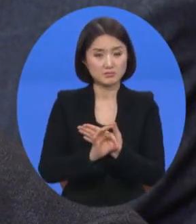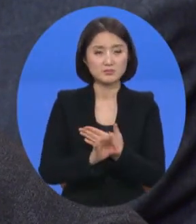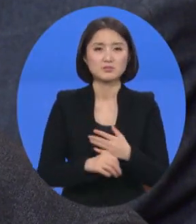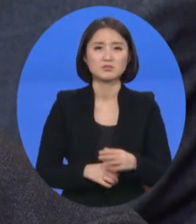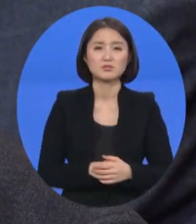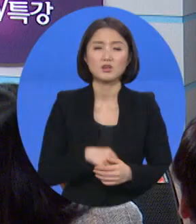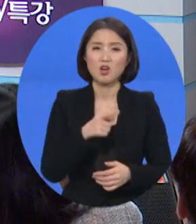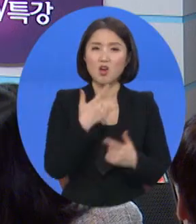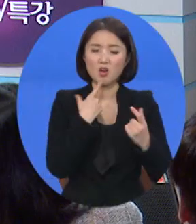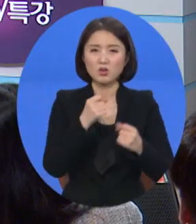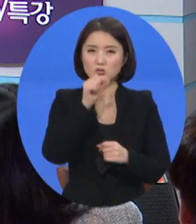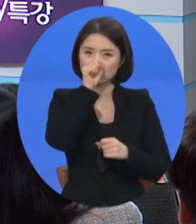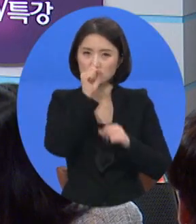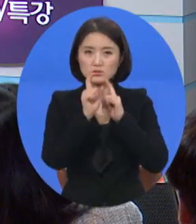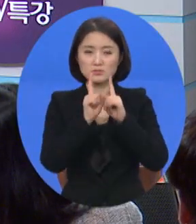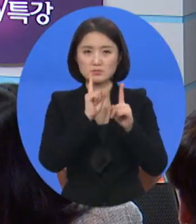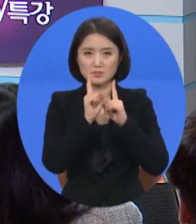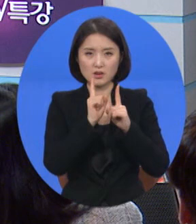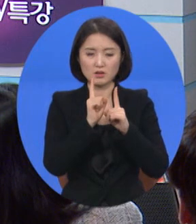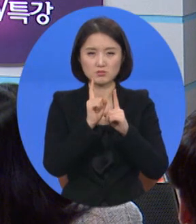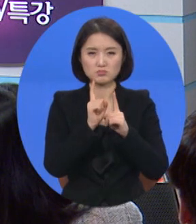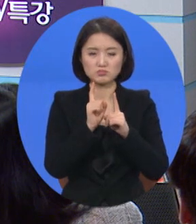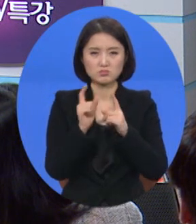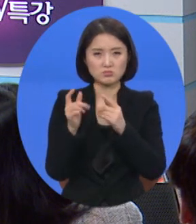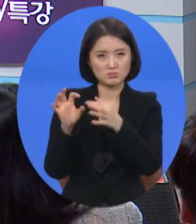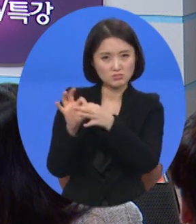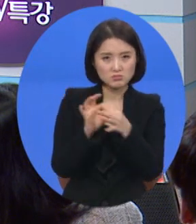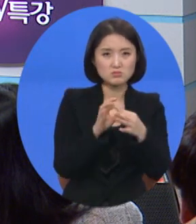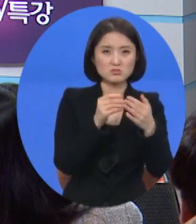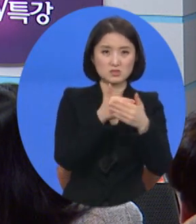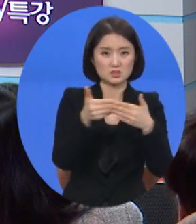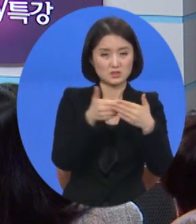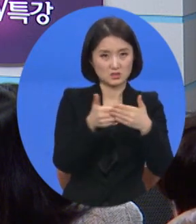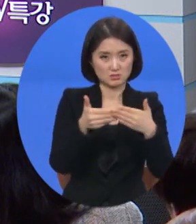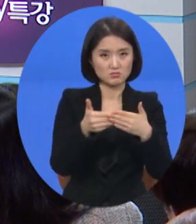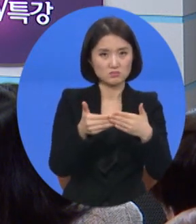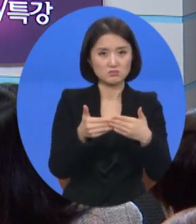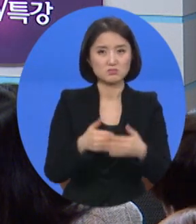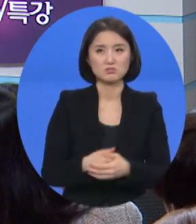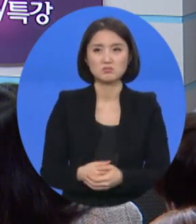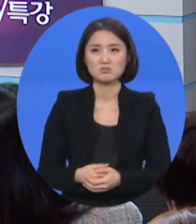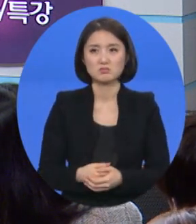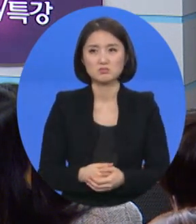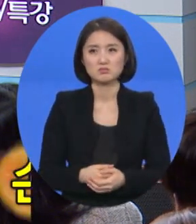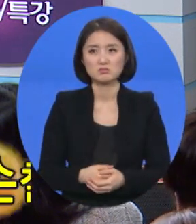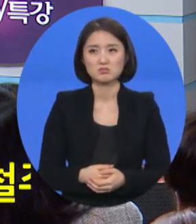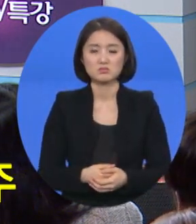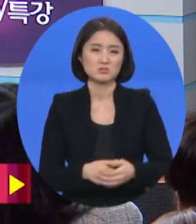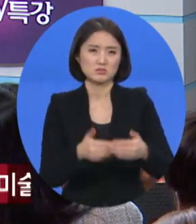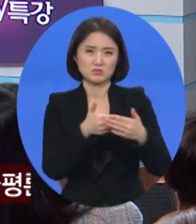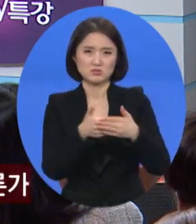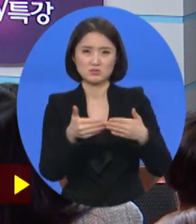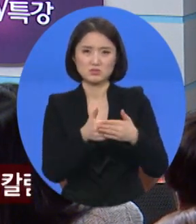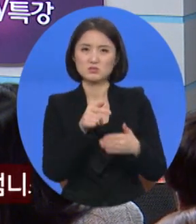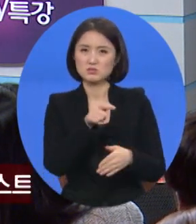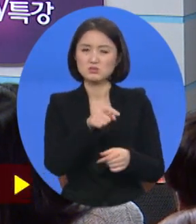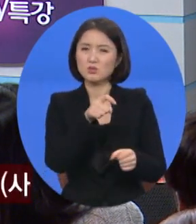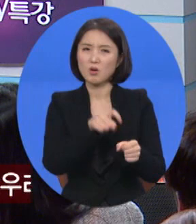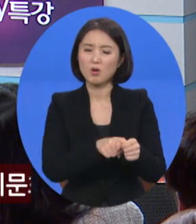가지고 있으며 는 어 그 어떤 의미가 될 거 저 어 어떤 용도로 이 그림이